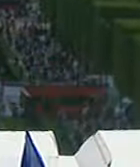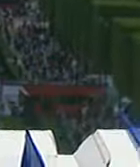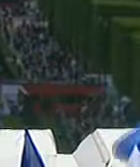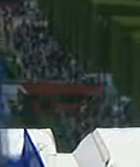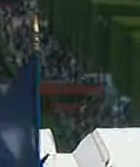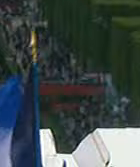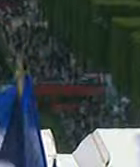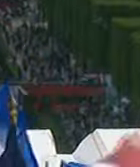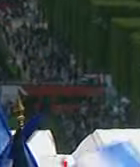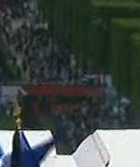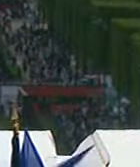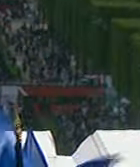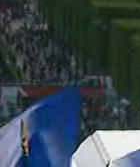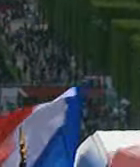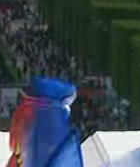France